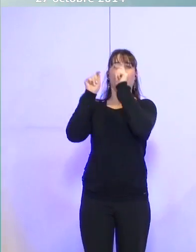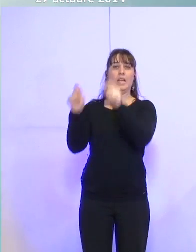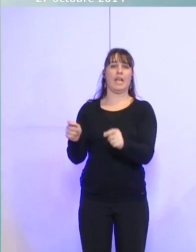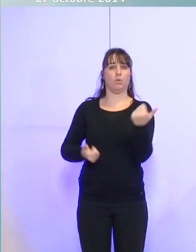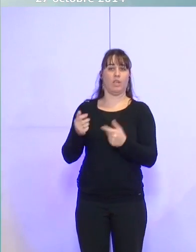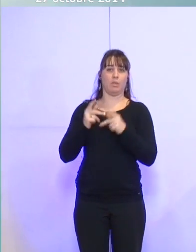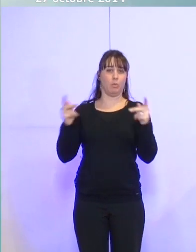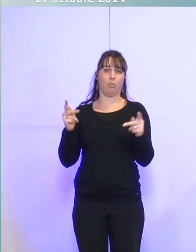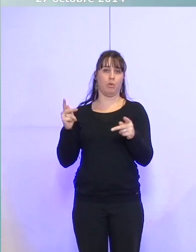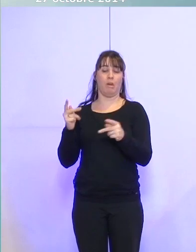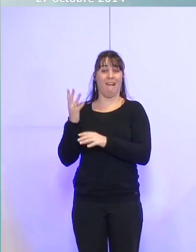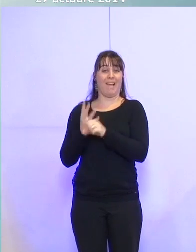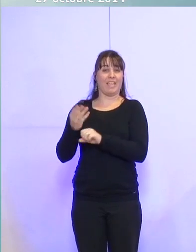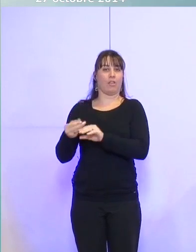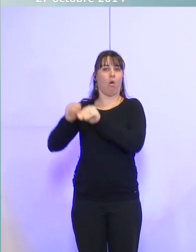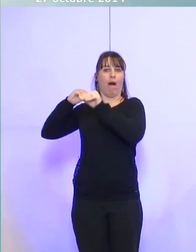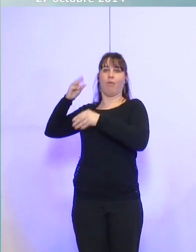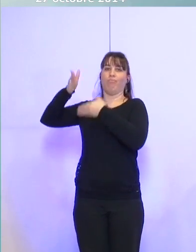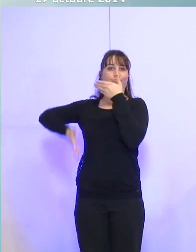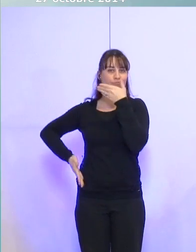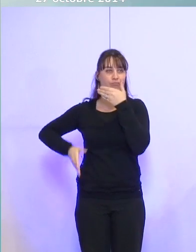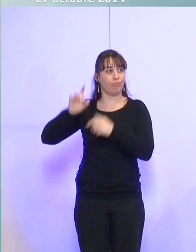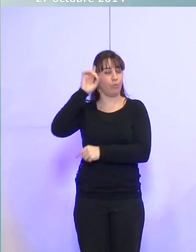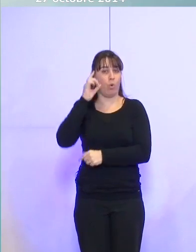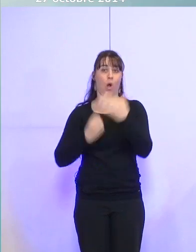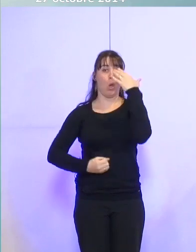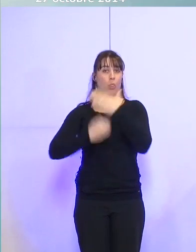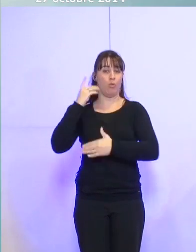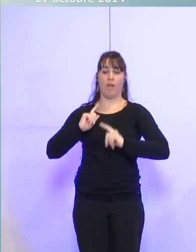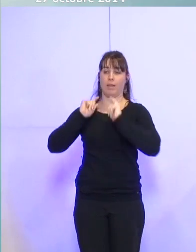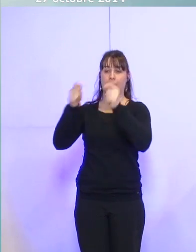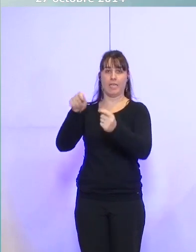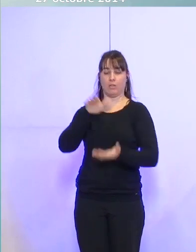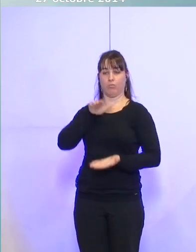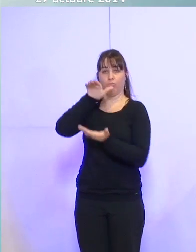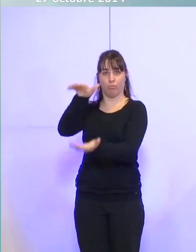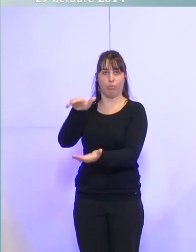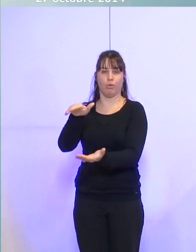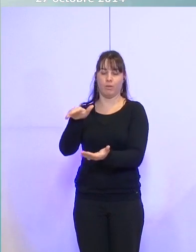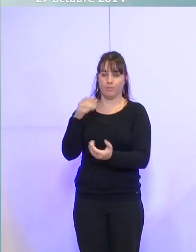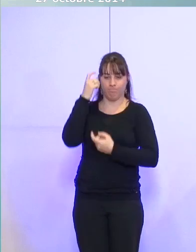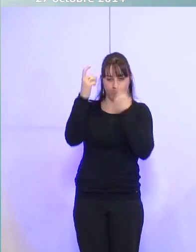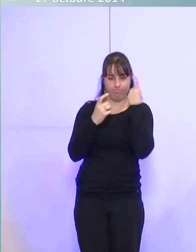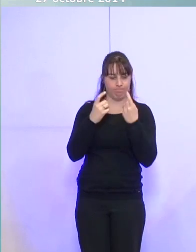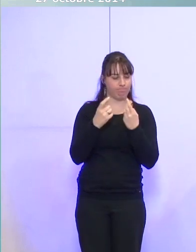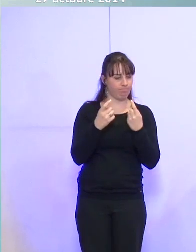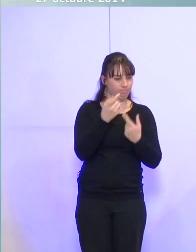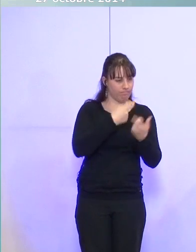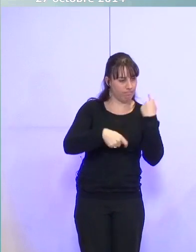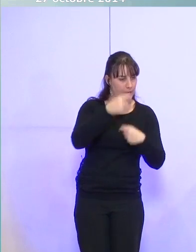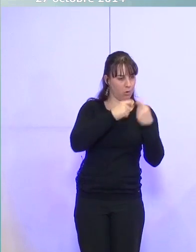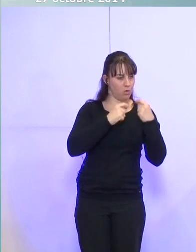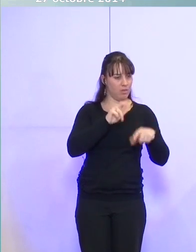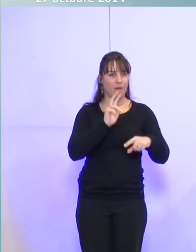avant sa fin, pour relancer une nouvelle délégation, une délégation plus en correspondance avec la réalité économique des